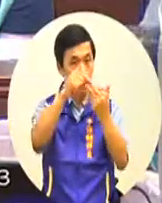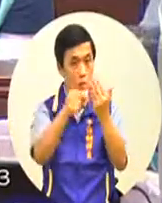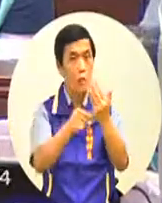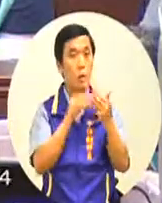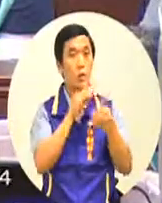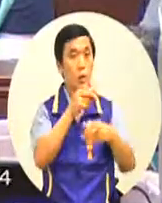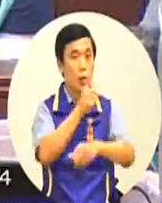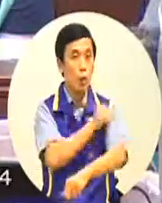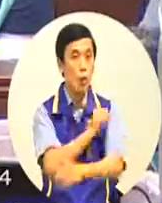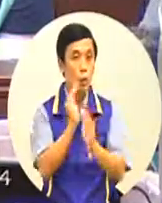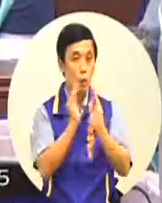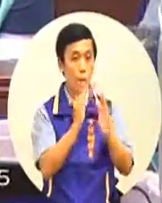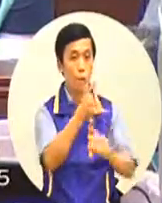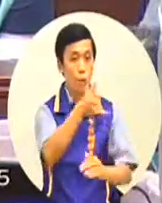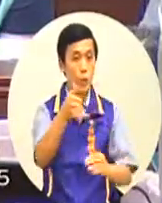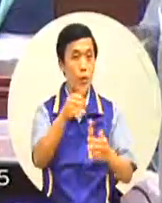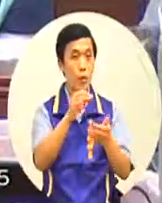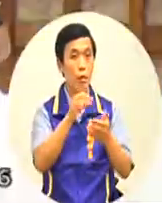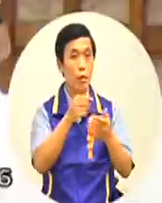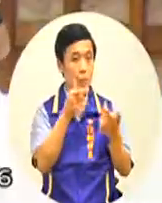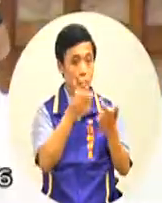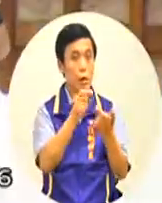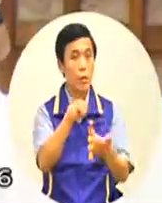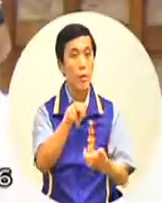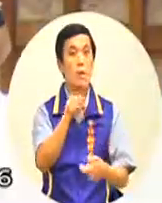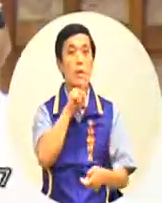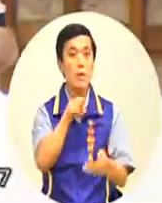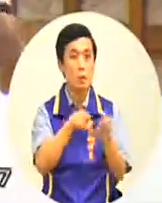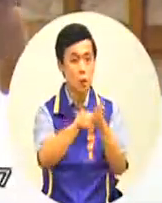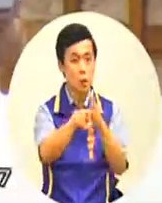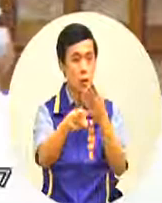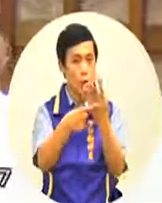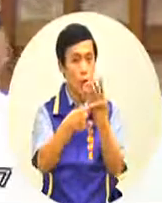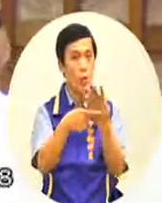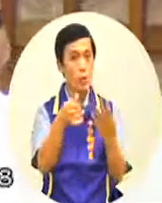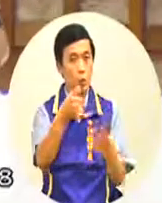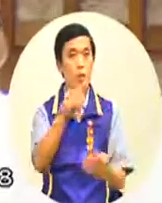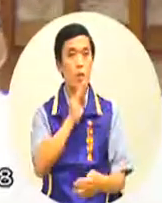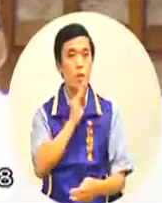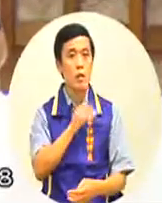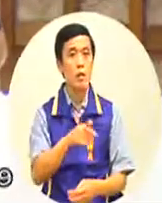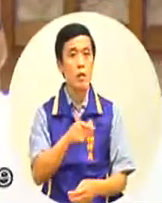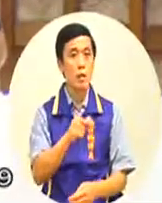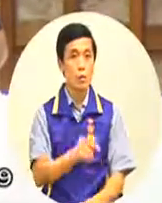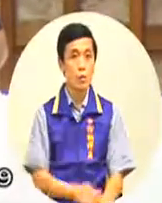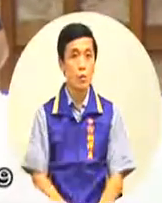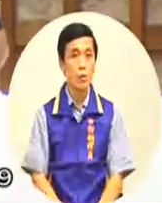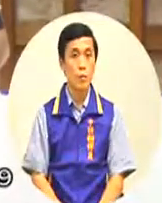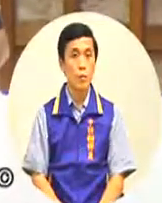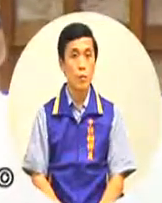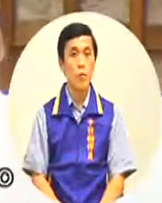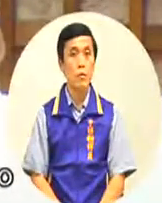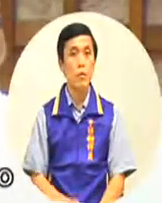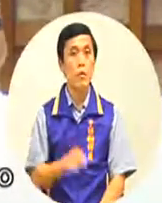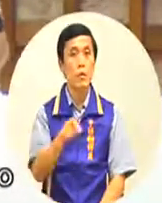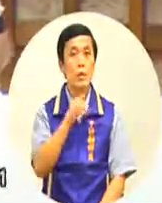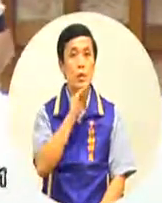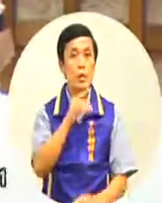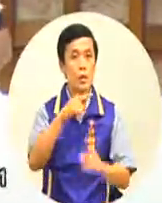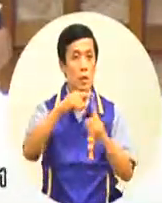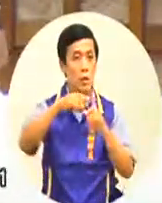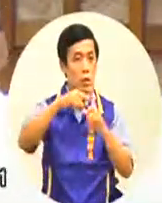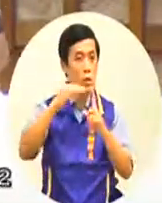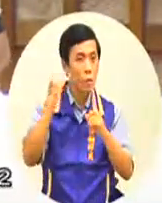人员来执行的。 没有，因为这是要专业的人才嘛，这个根本都不需要啊。这些高级救